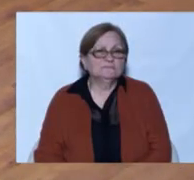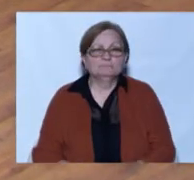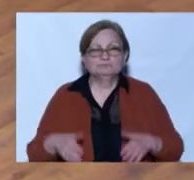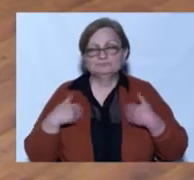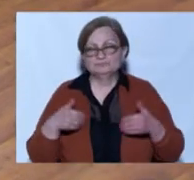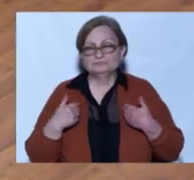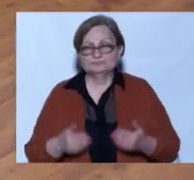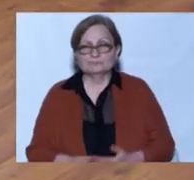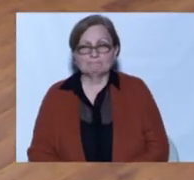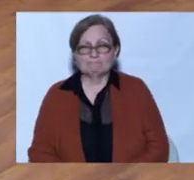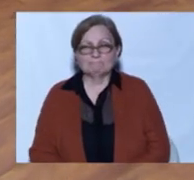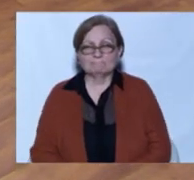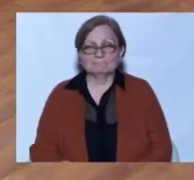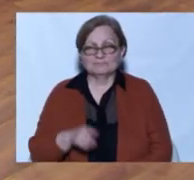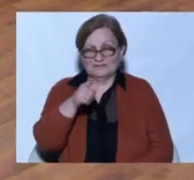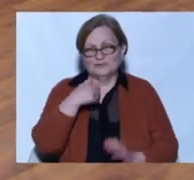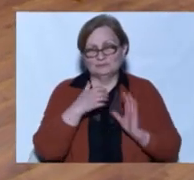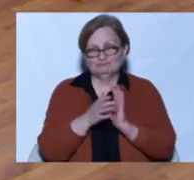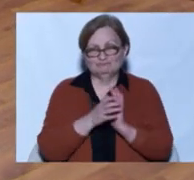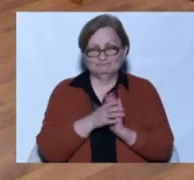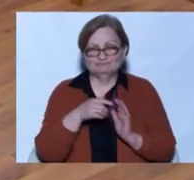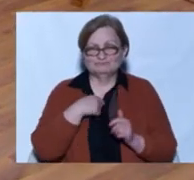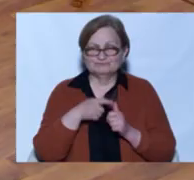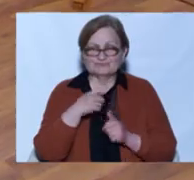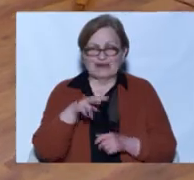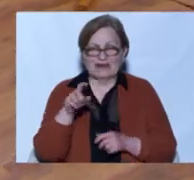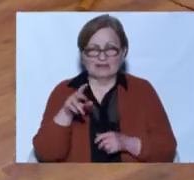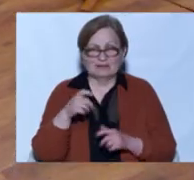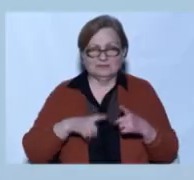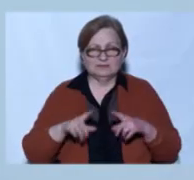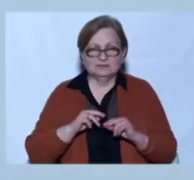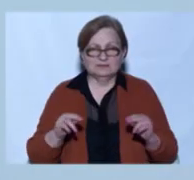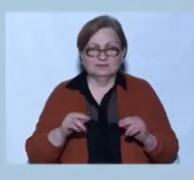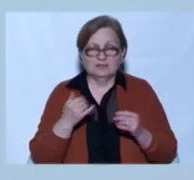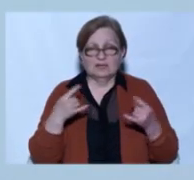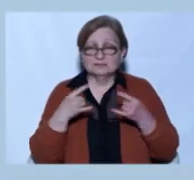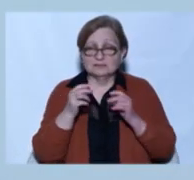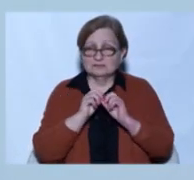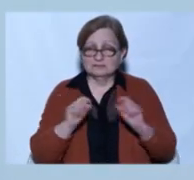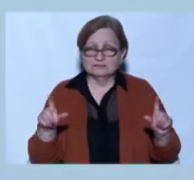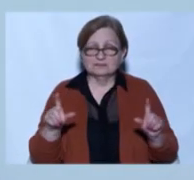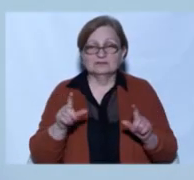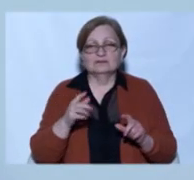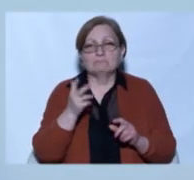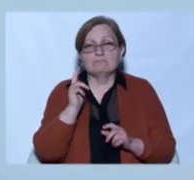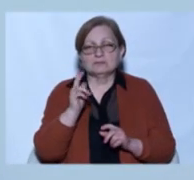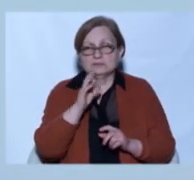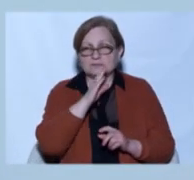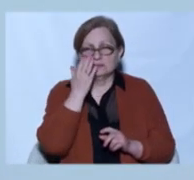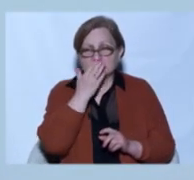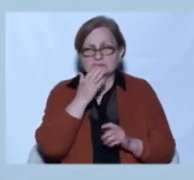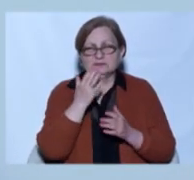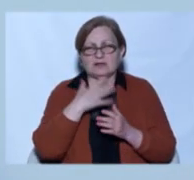გამარჯობა. შენ უკვე მიცნობ, მე ლელა მასწავლებელი ვარ. ახლა ტელესკოლაში მესამე კლასის ქართულის